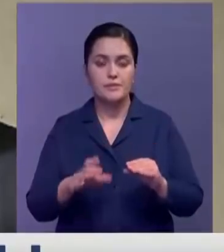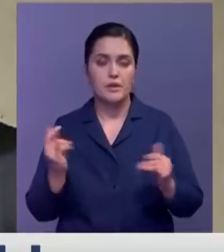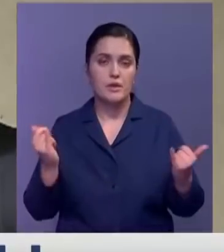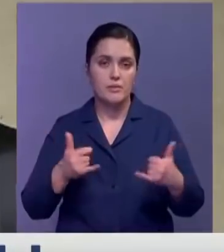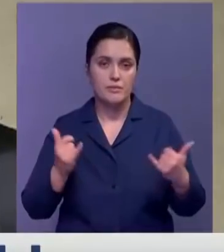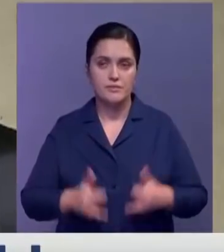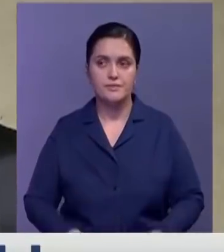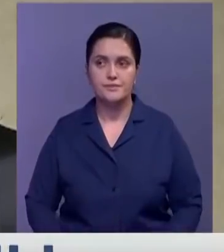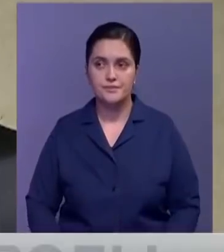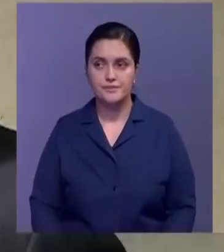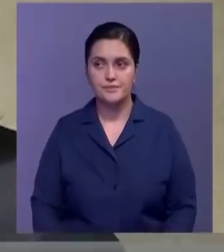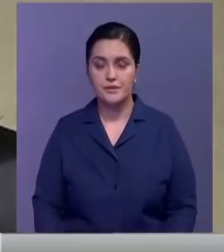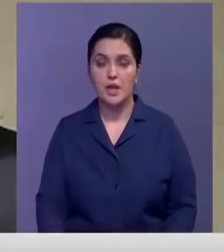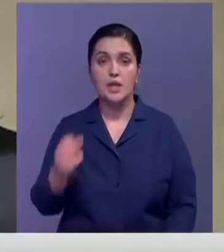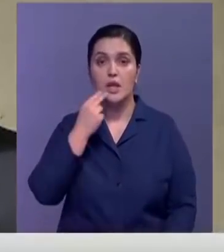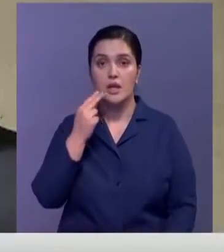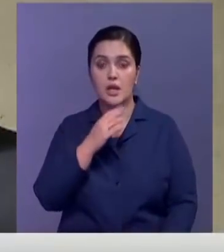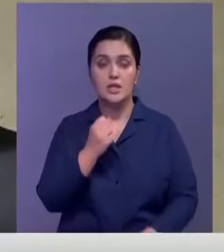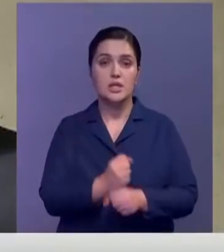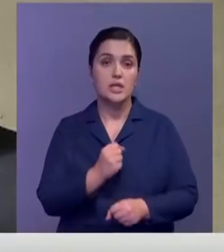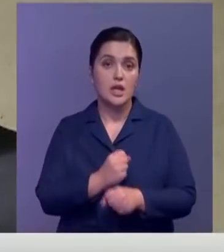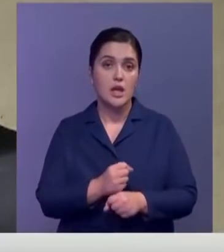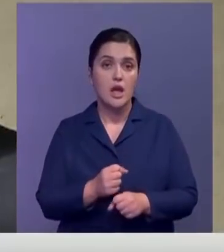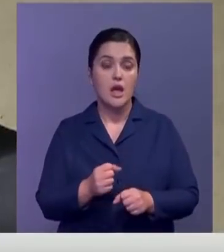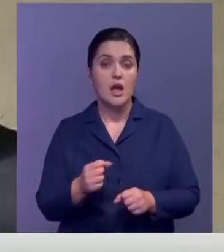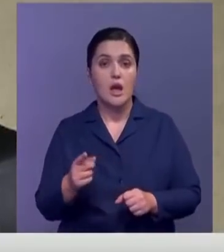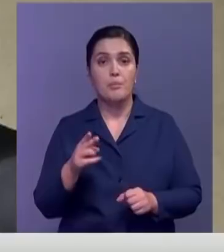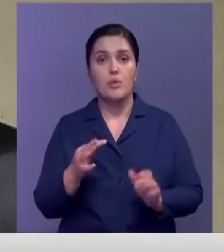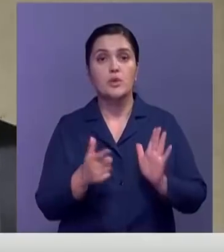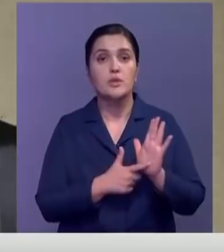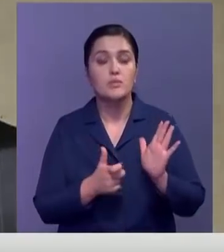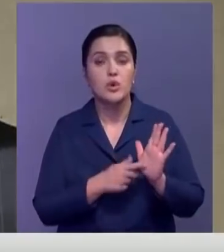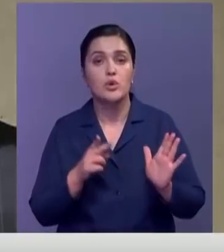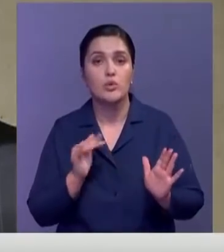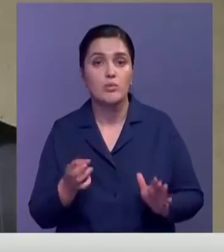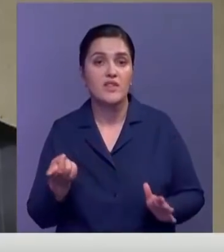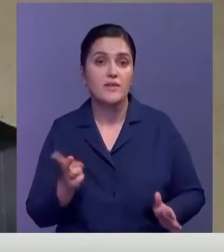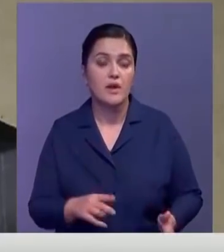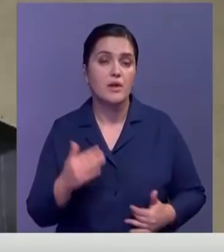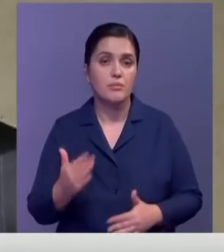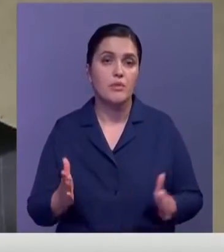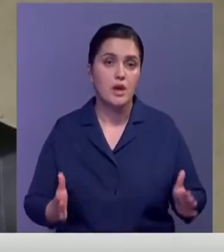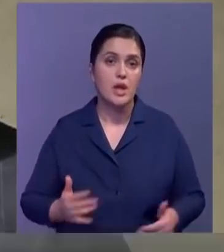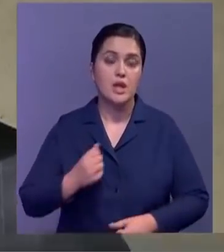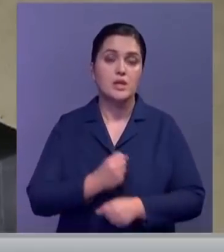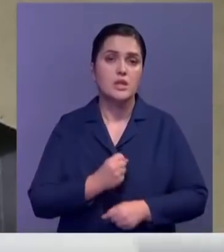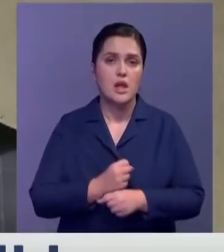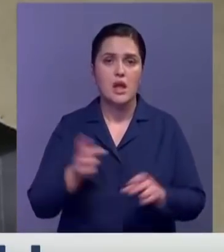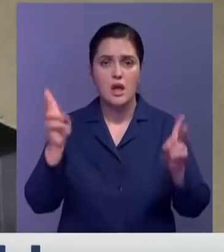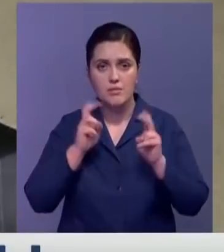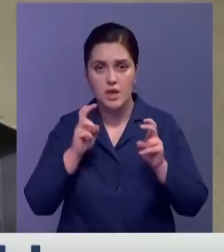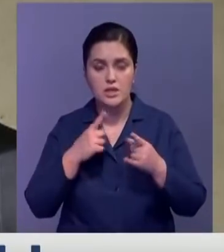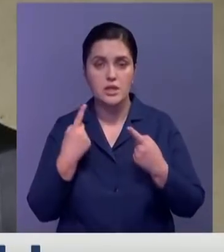Некачественно сделали резервуар чистой воды. По 700 кубов, там 2 резервуара, сделали обследование,